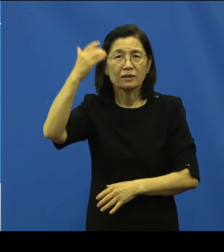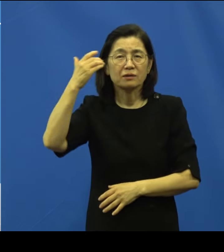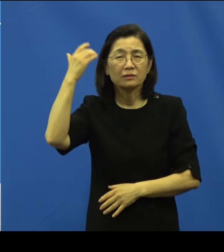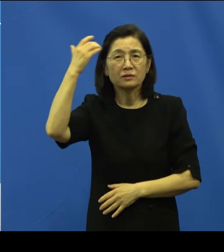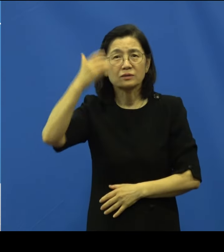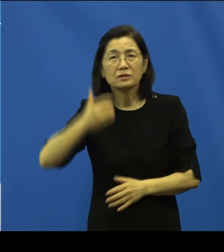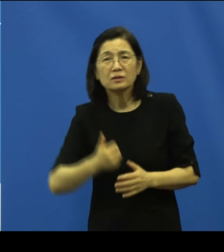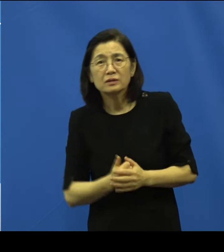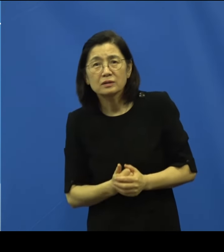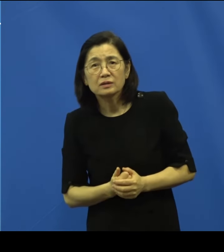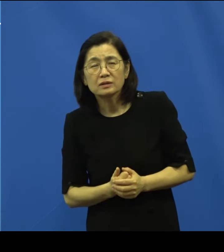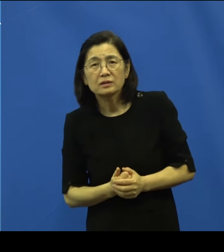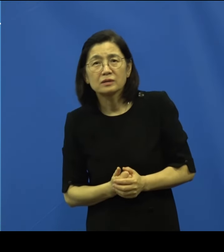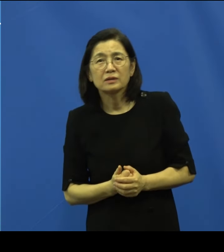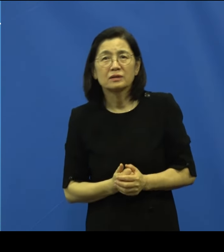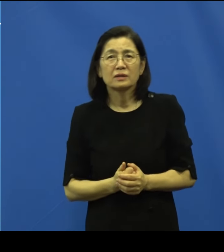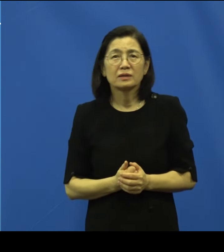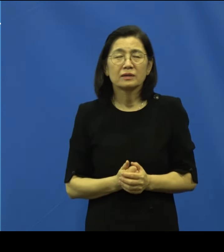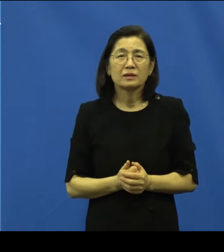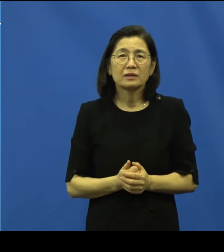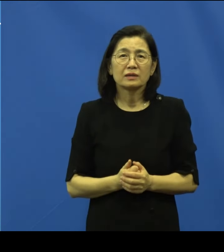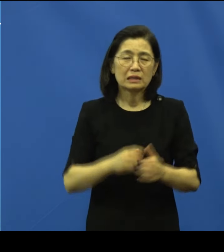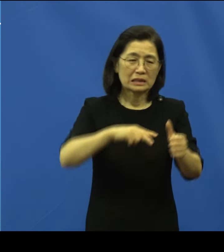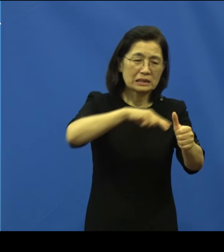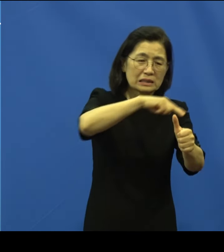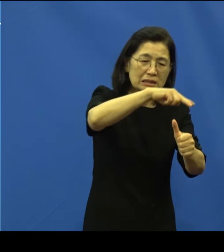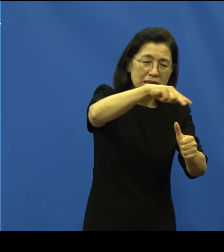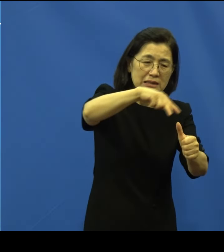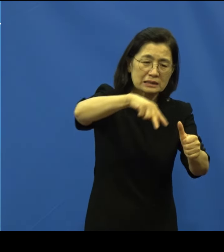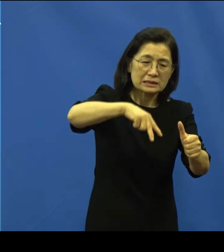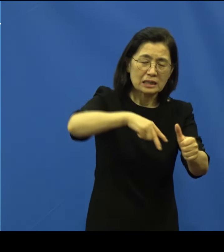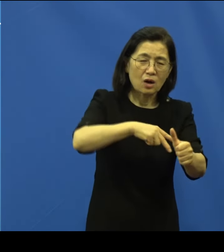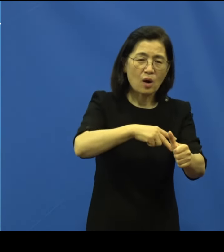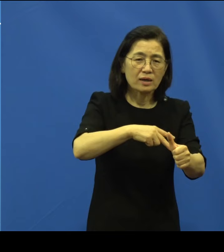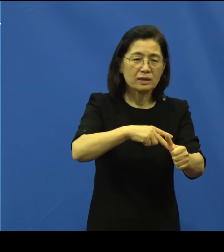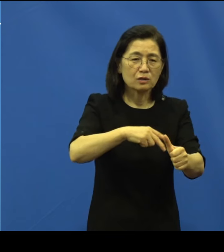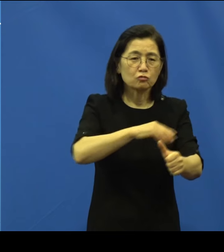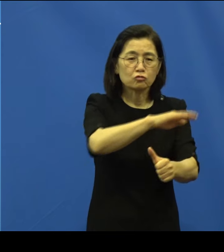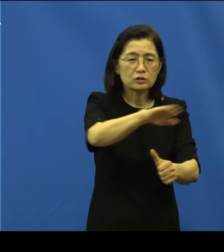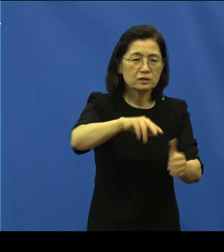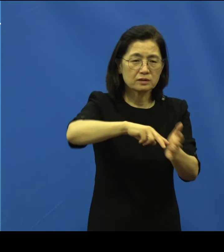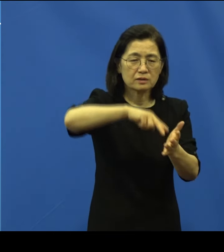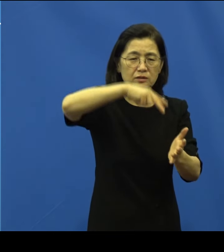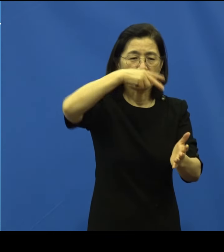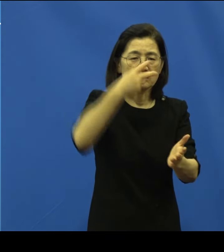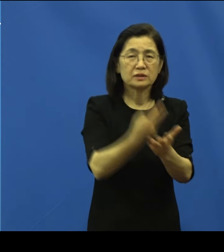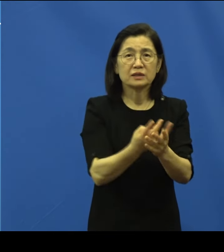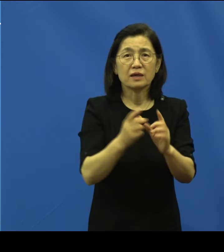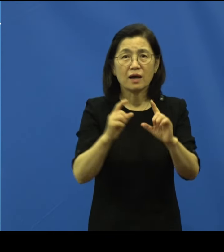눈에 보이는 위협이 문제가 아니에요. 일어난 상황이 우리를 넘어지게 하지 않습니다. 답은